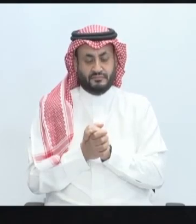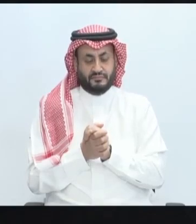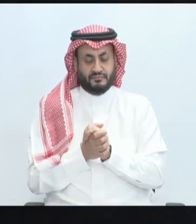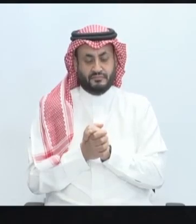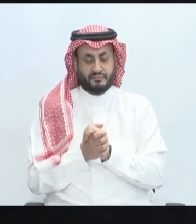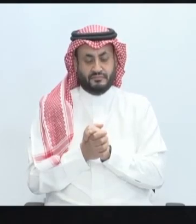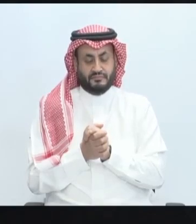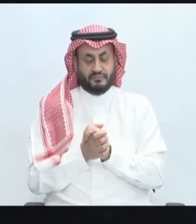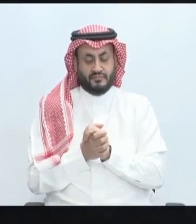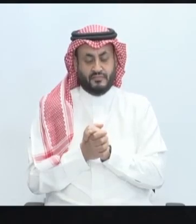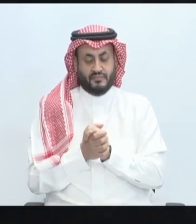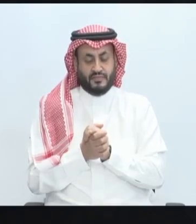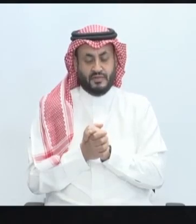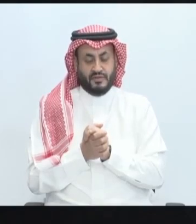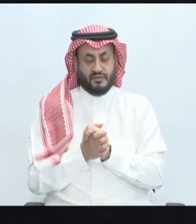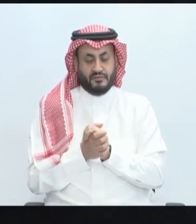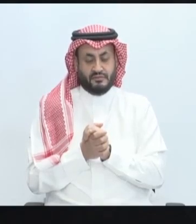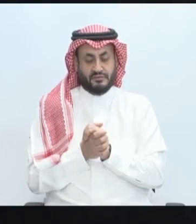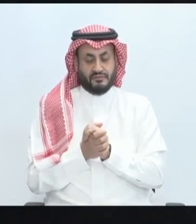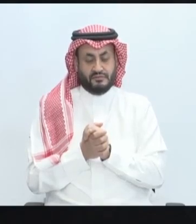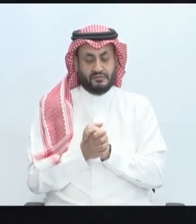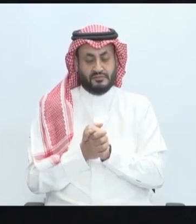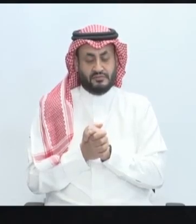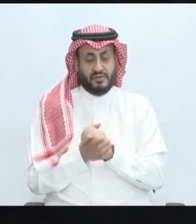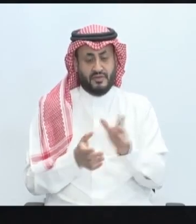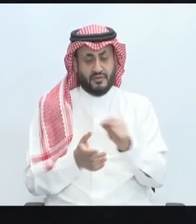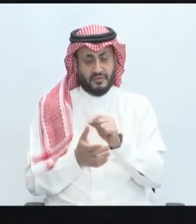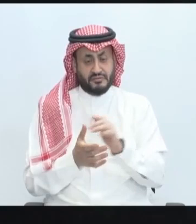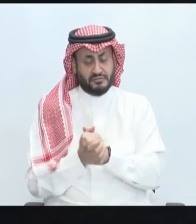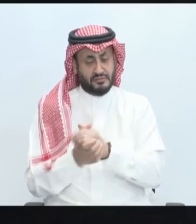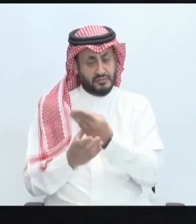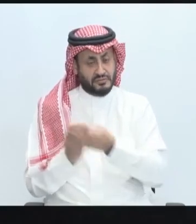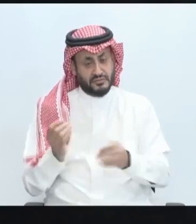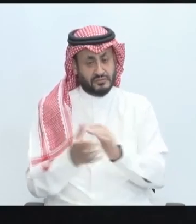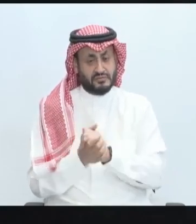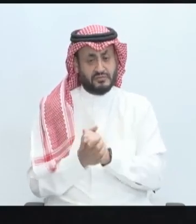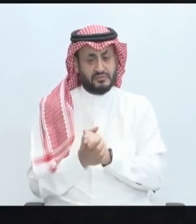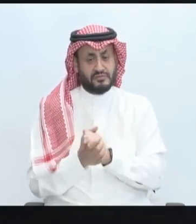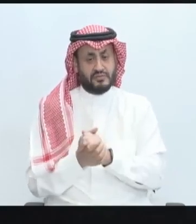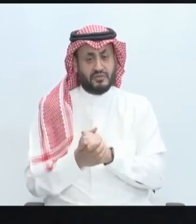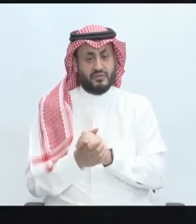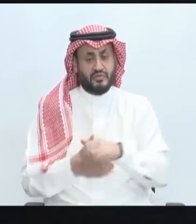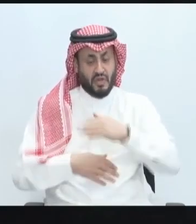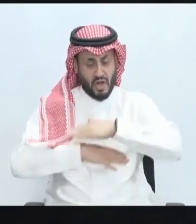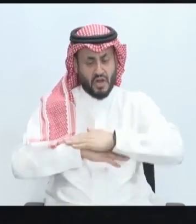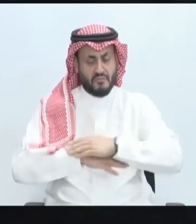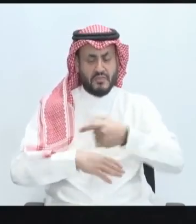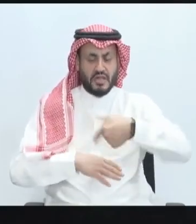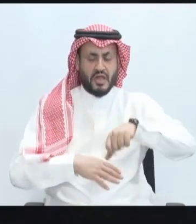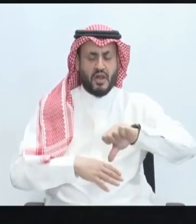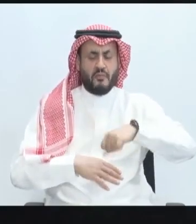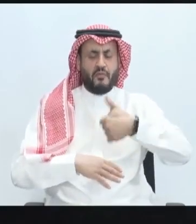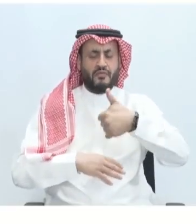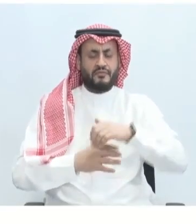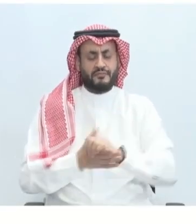نهى عنه رسول الله صلى الله عليه وسلم كذلك هؤلاء الاولاد يربيهم احسن تربيه فهذا في